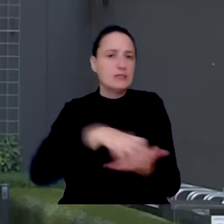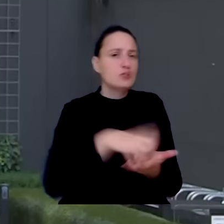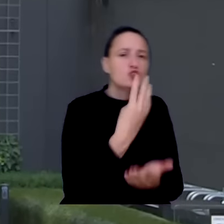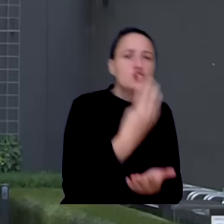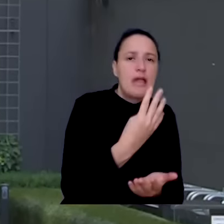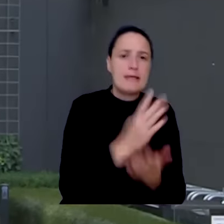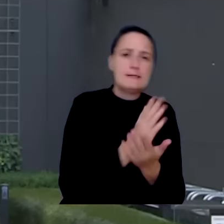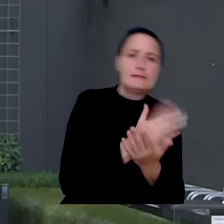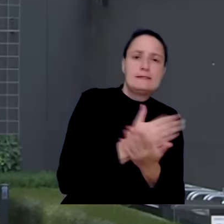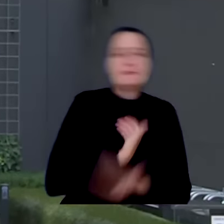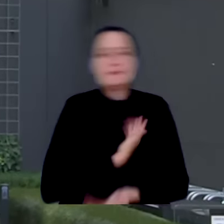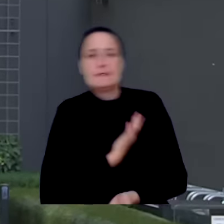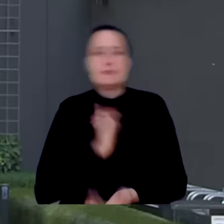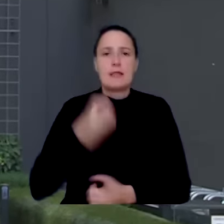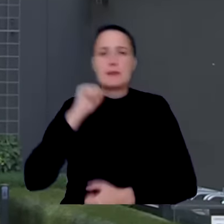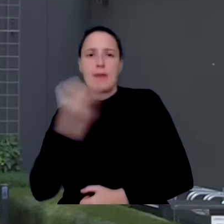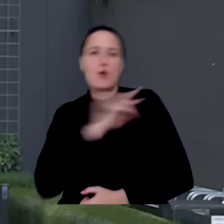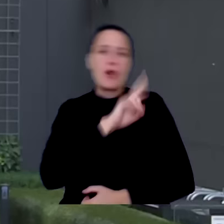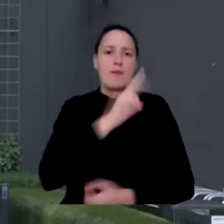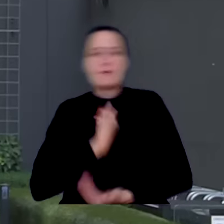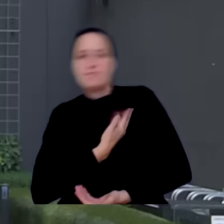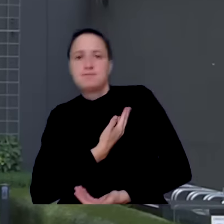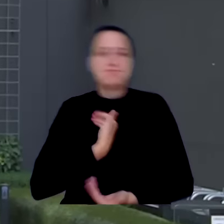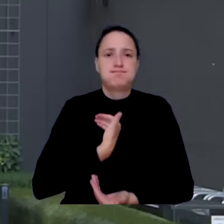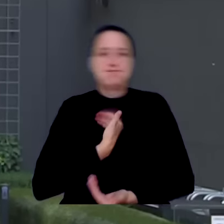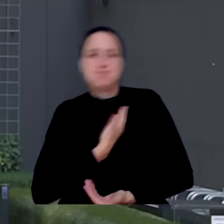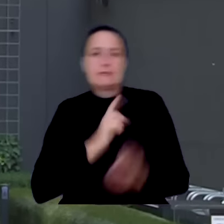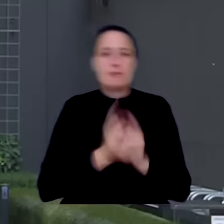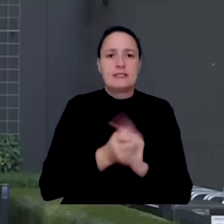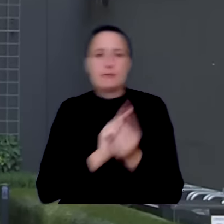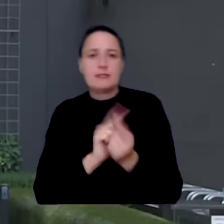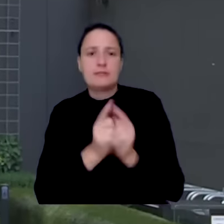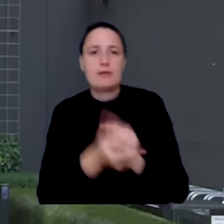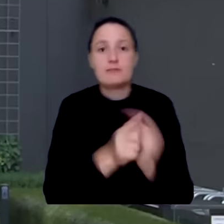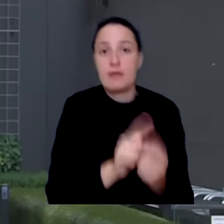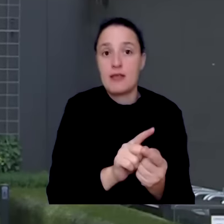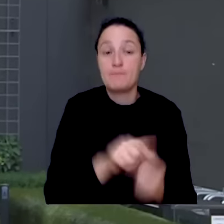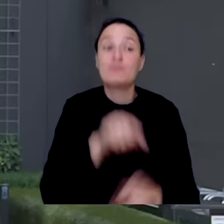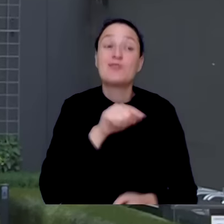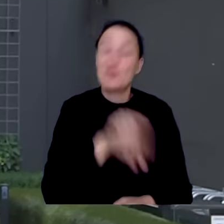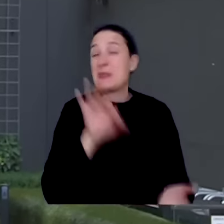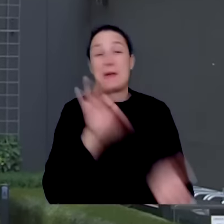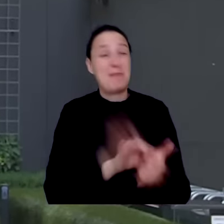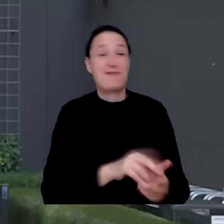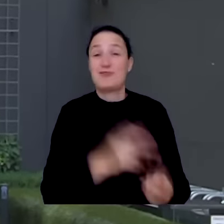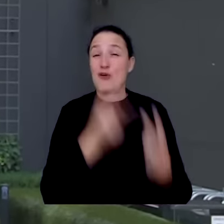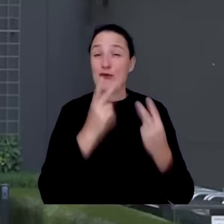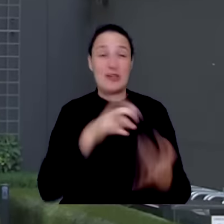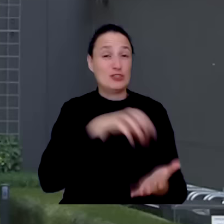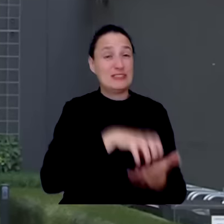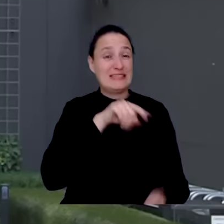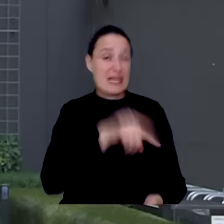w których zmieniają się preferencje wyborcze w zależności od wyborów. I z całą pewnością najważniejszym ze stanów